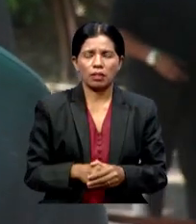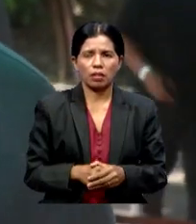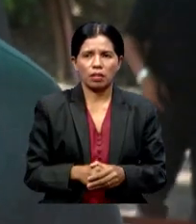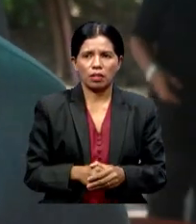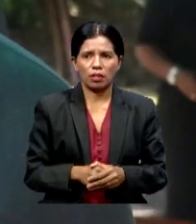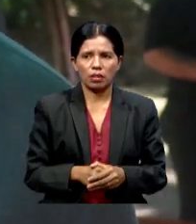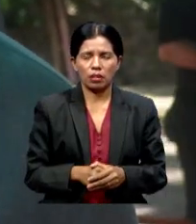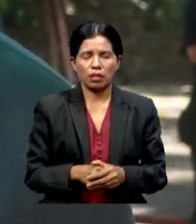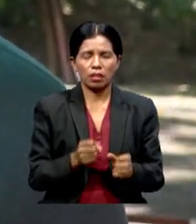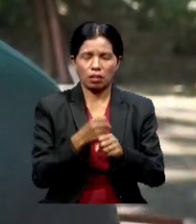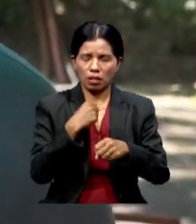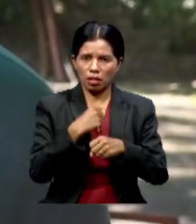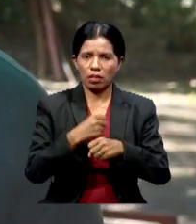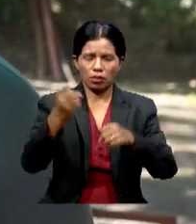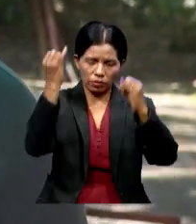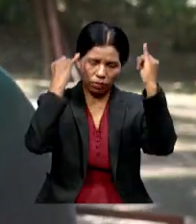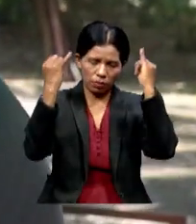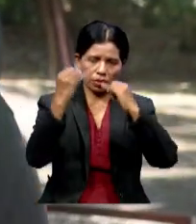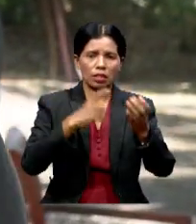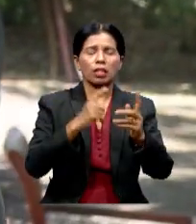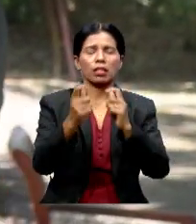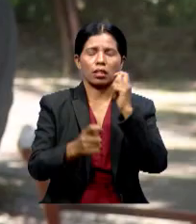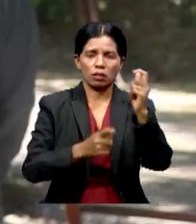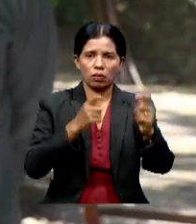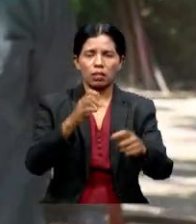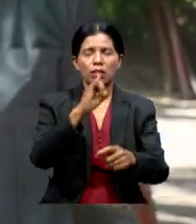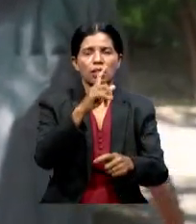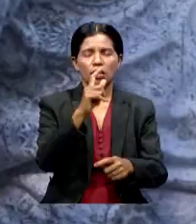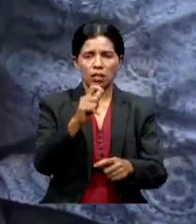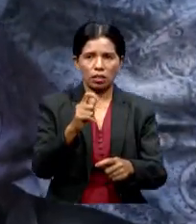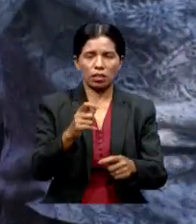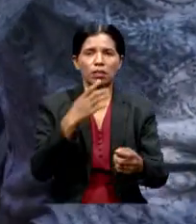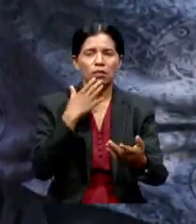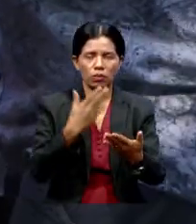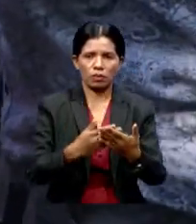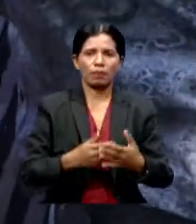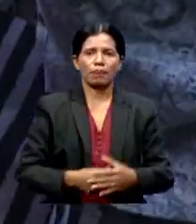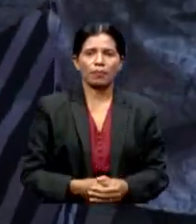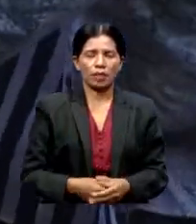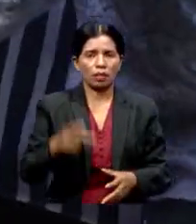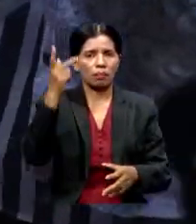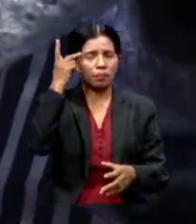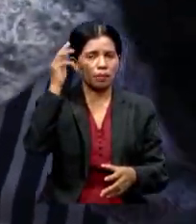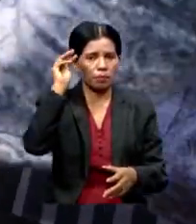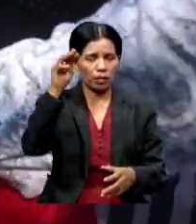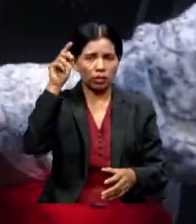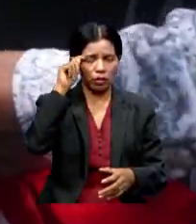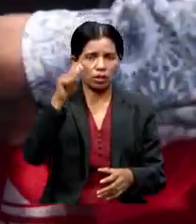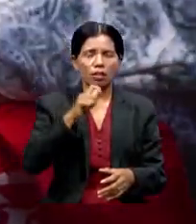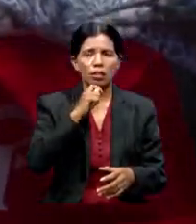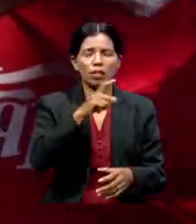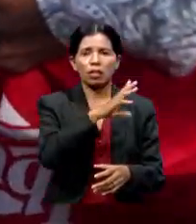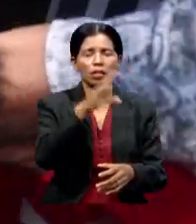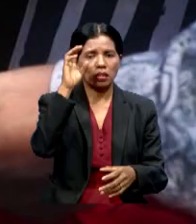kita mempunyai informasi, teknologi informasi, IT yang baik, kita akan masuk ke sana. Além de né, primeiro-ministro Kairala Sanana Guzmão Mos,